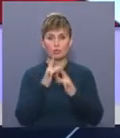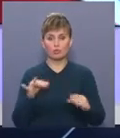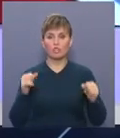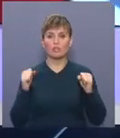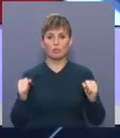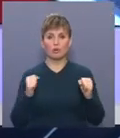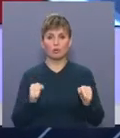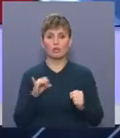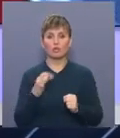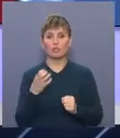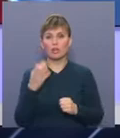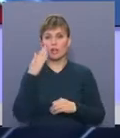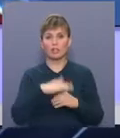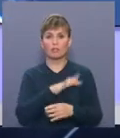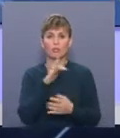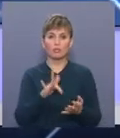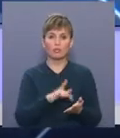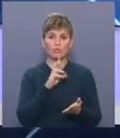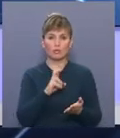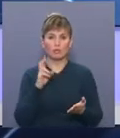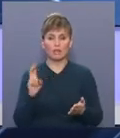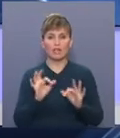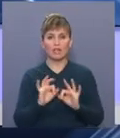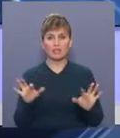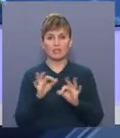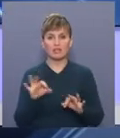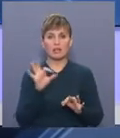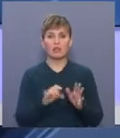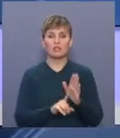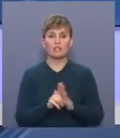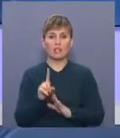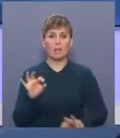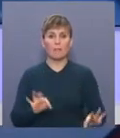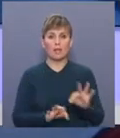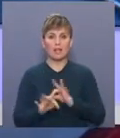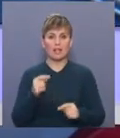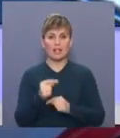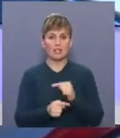спорта. Кроме того, аким города Бауыржан Байбек рассказал о стартовавшем проекте «Наследие универсиады».